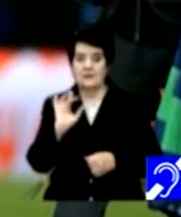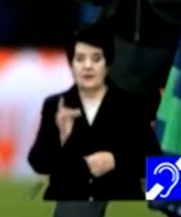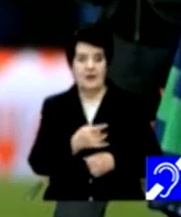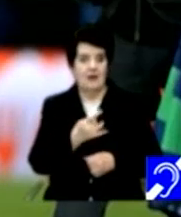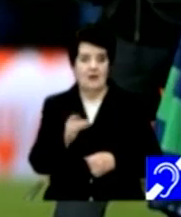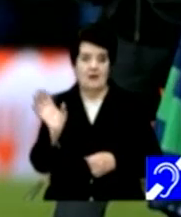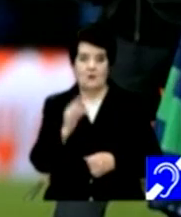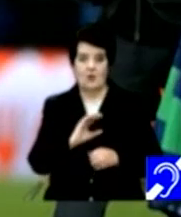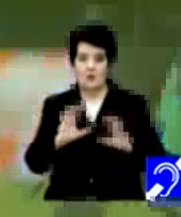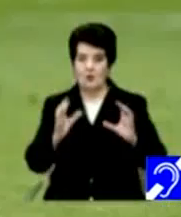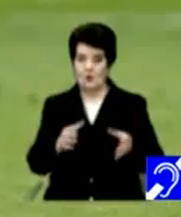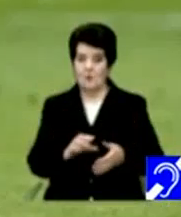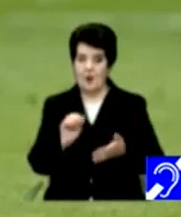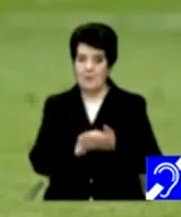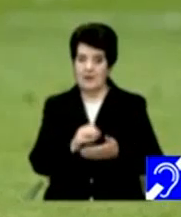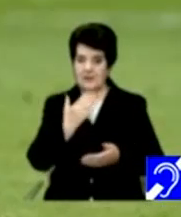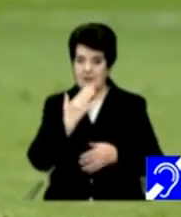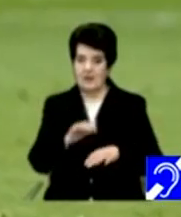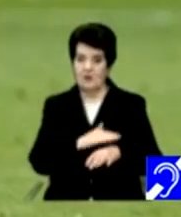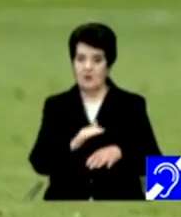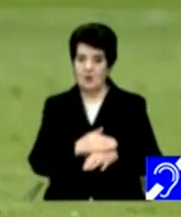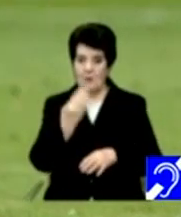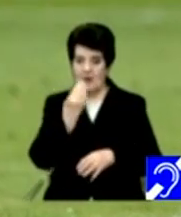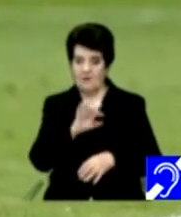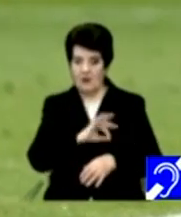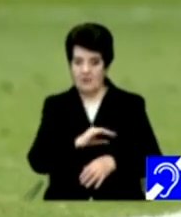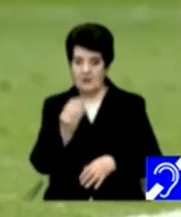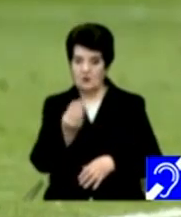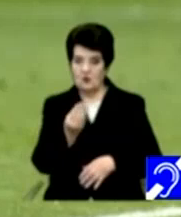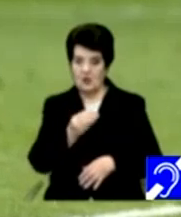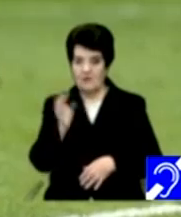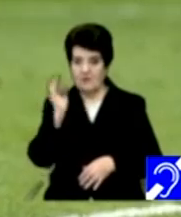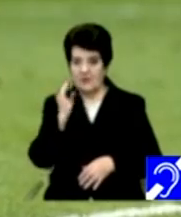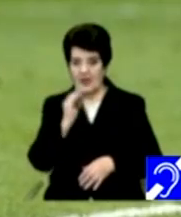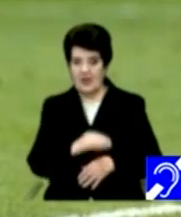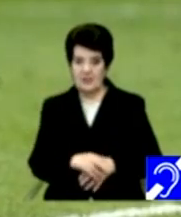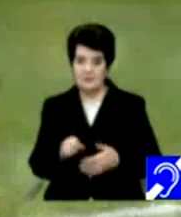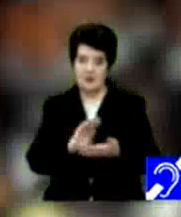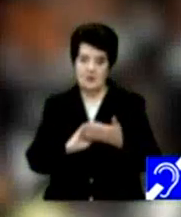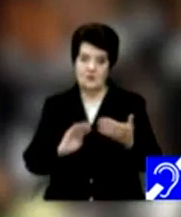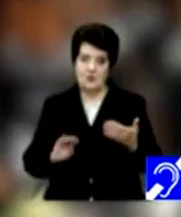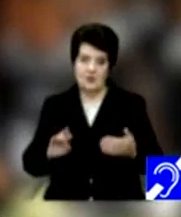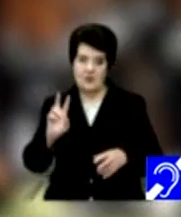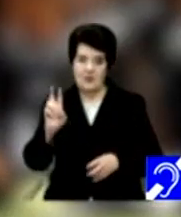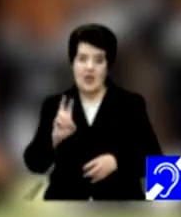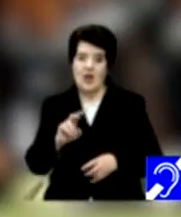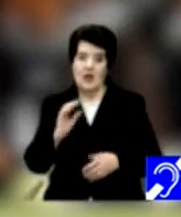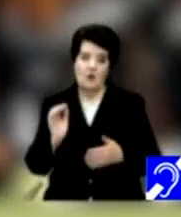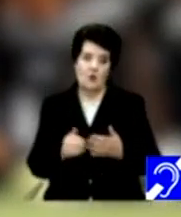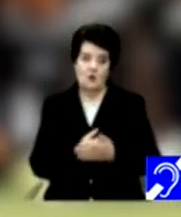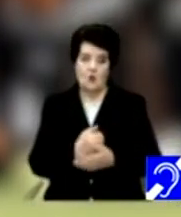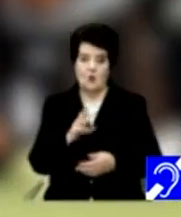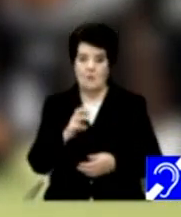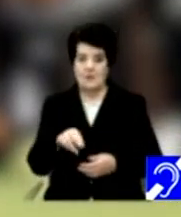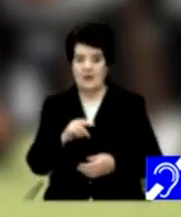reacții în toată lumea. Presa internațională a lăudat performanța echipei Sheriff Tiraspol și a titrat cu litere de școapă. Este un nou șerif în Madrid